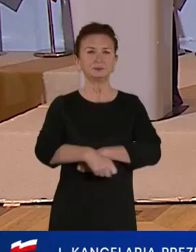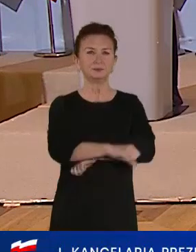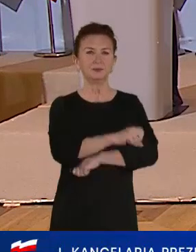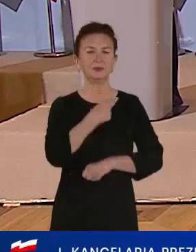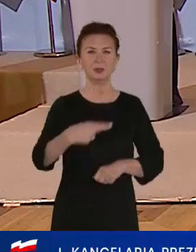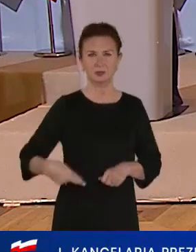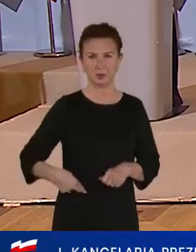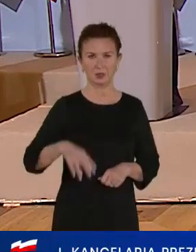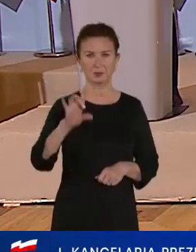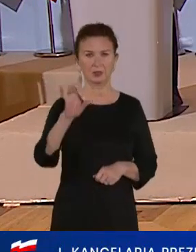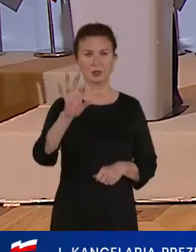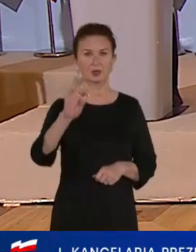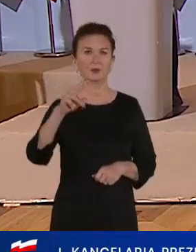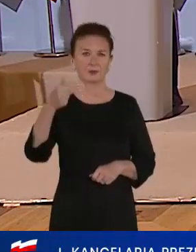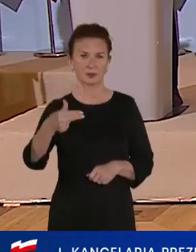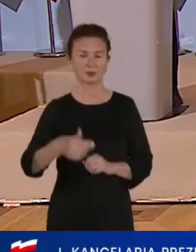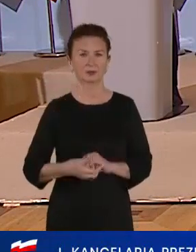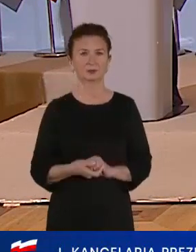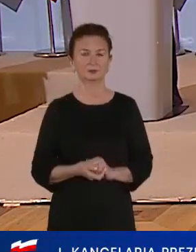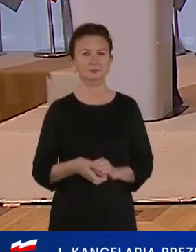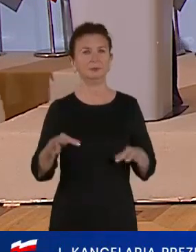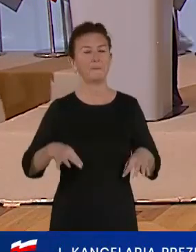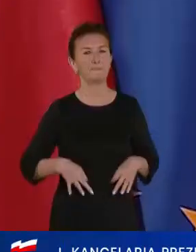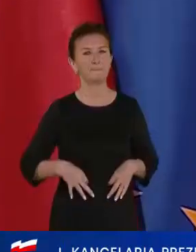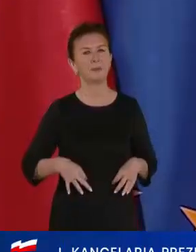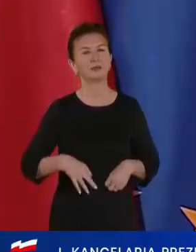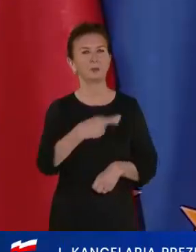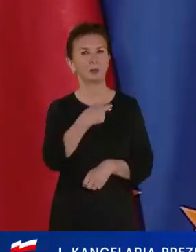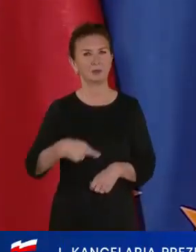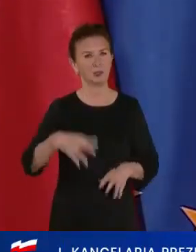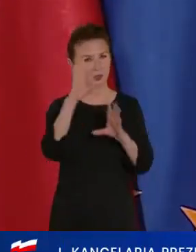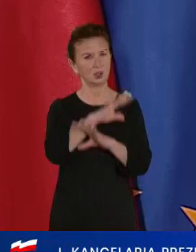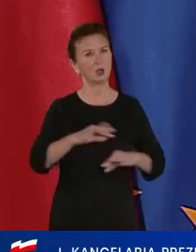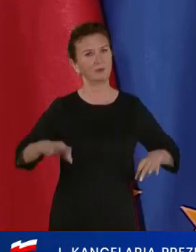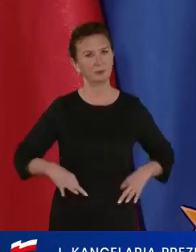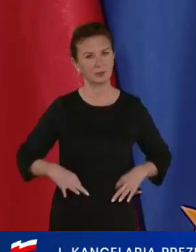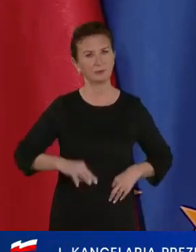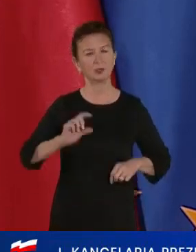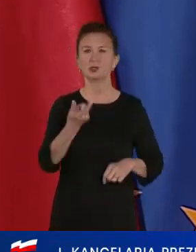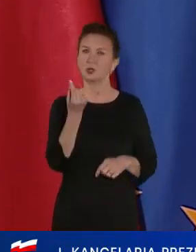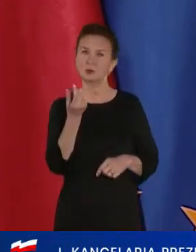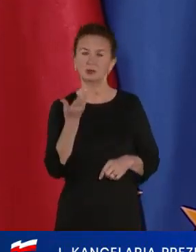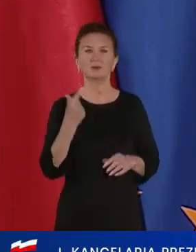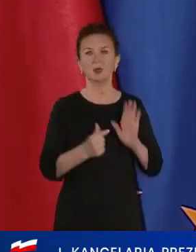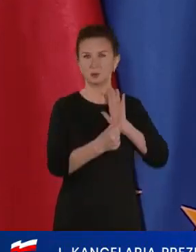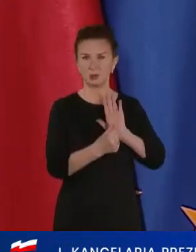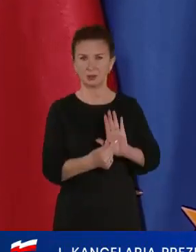i technologii, pana Jarosława Gowina. Panie premierze, szanowni państwo, to co przed chwilą przedstawił pan premier Morawiecki, to jest